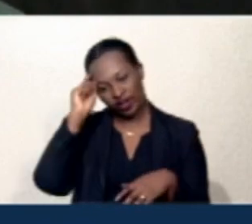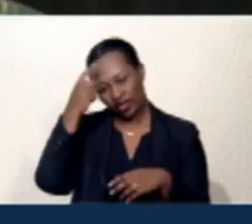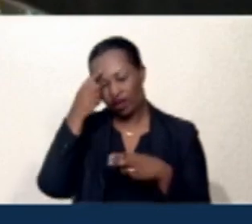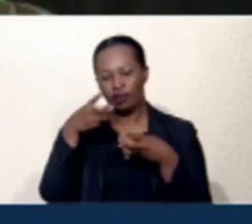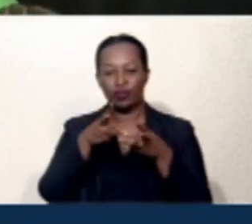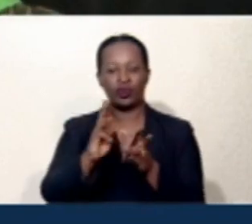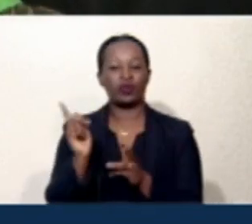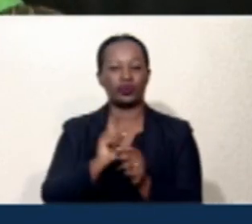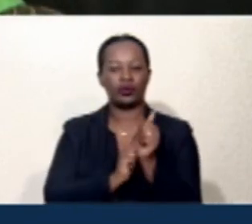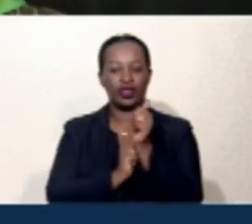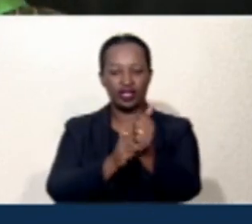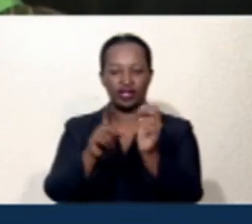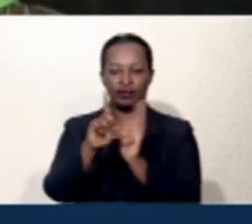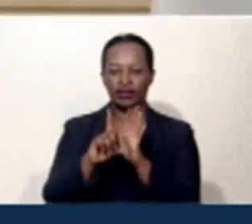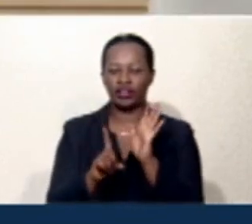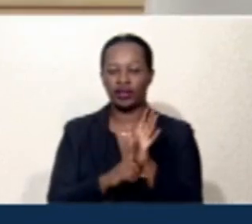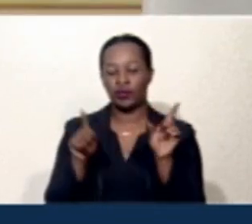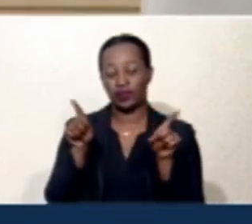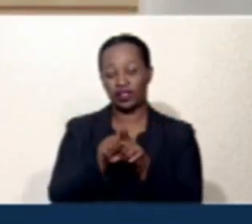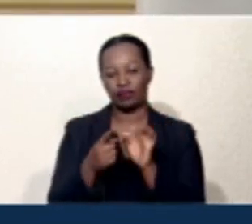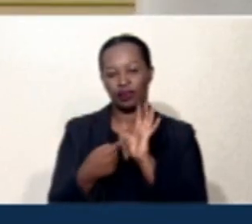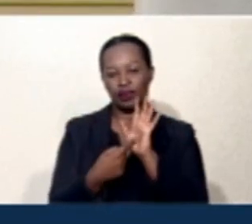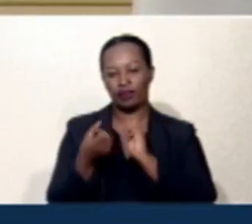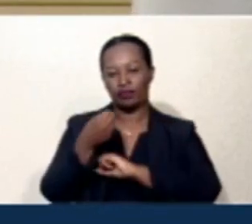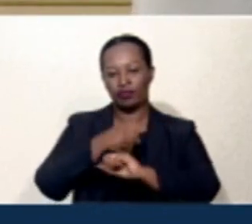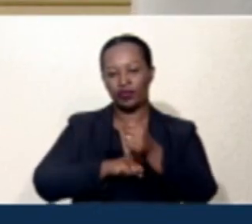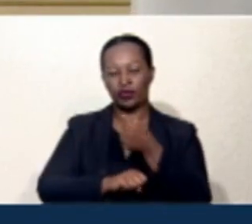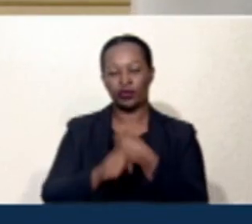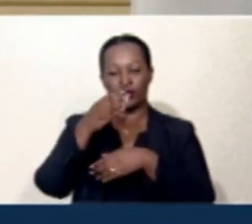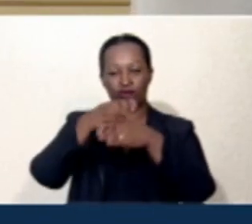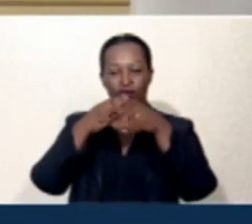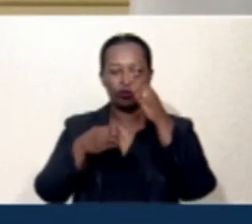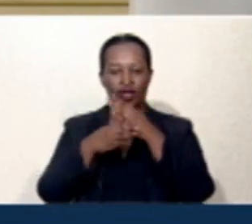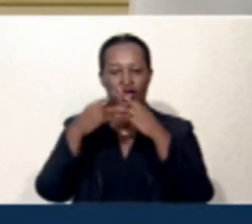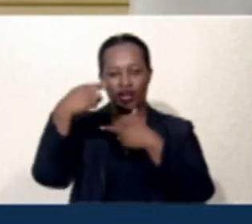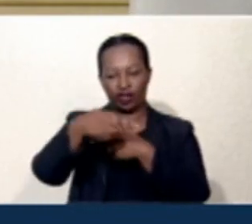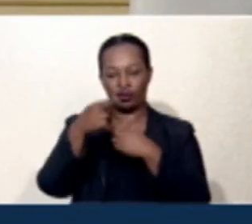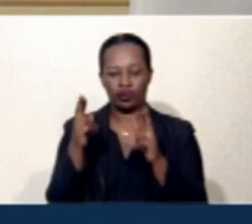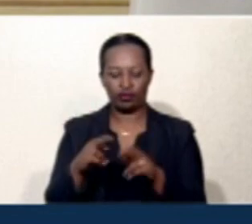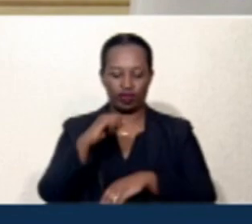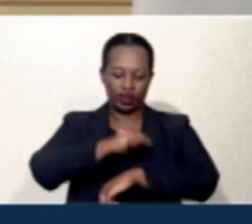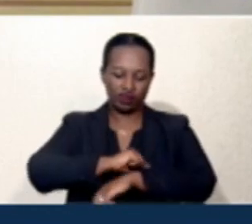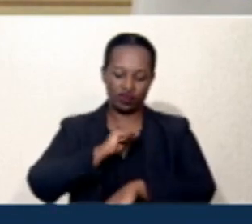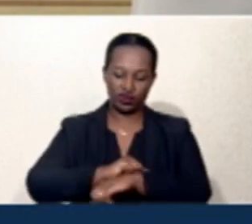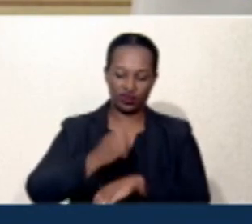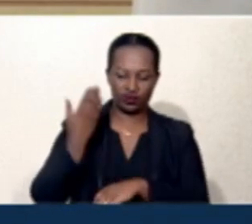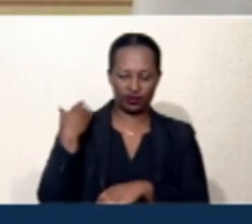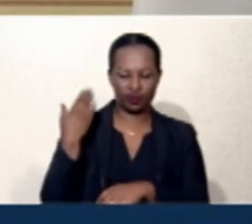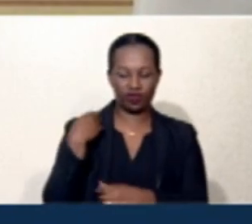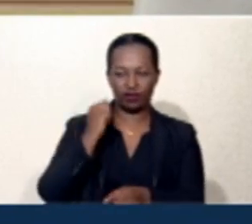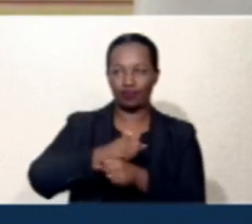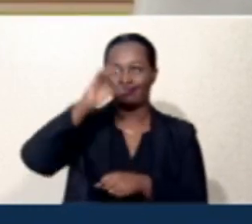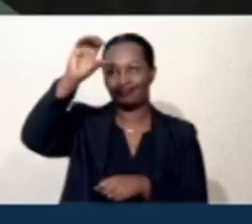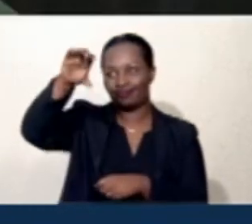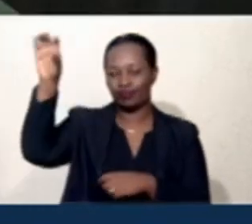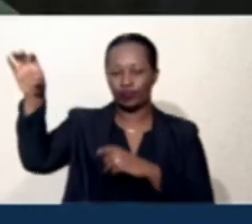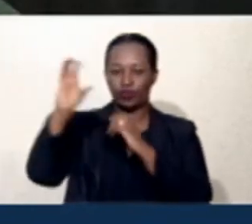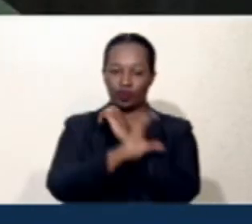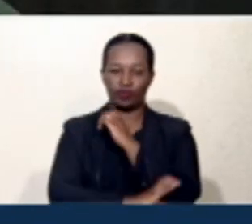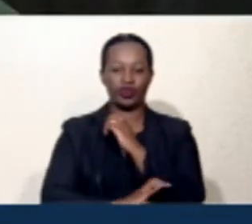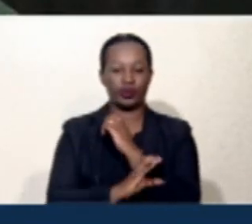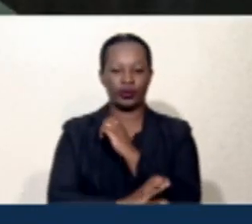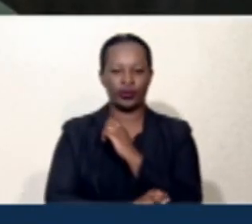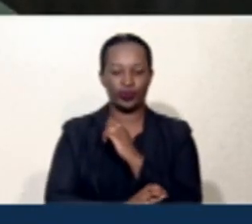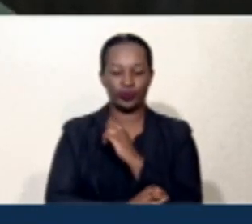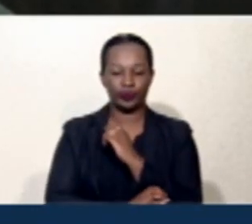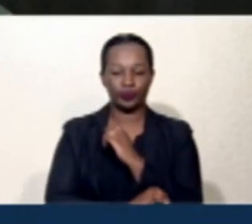utubahirije amategeko, nk'uko byagaragaye cyane mu gikorwa cyo kubaka ibyumba by'amashuri giherutse gukorerwa hirya no hino mu gihugu.